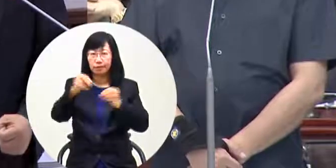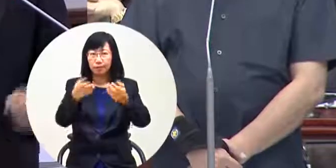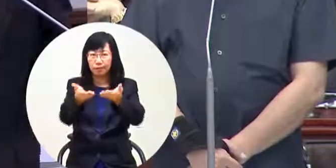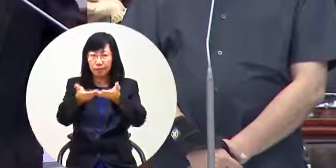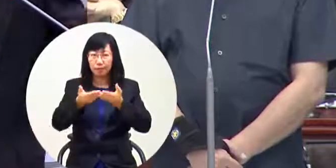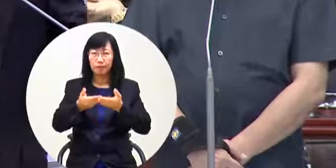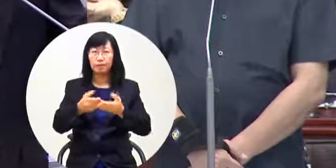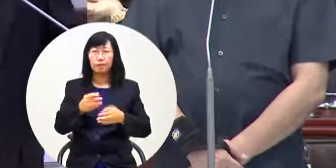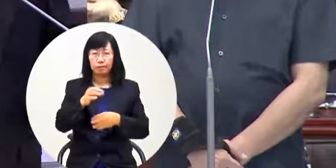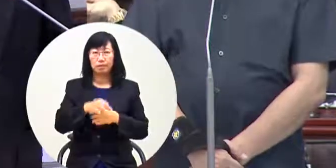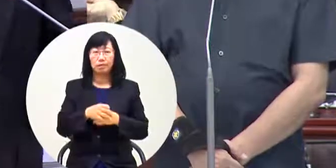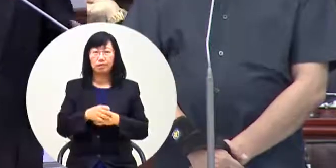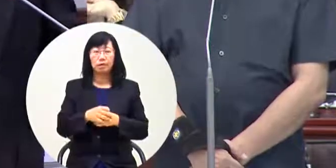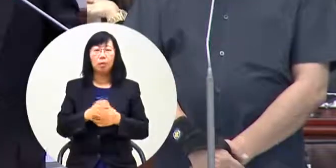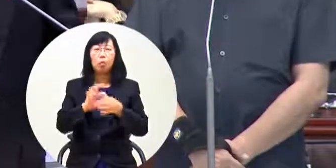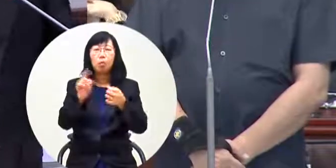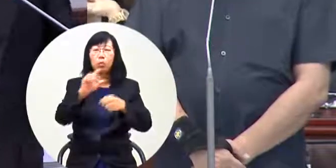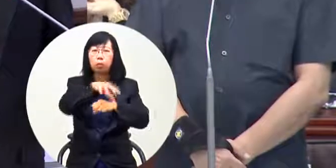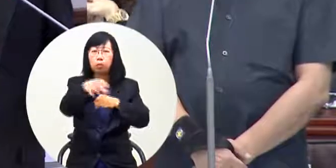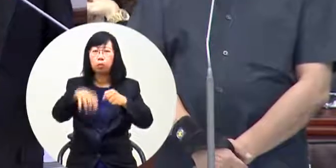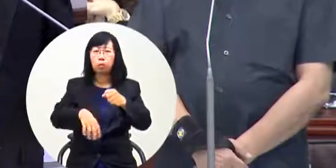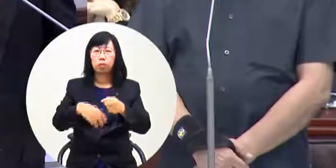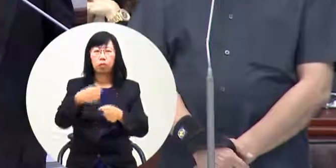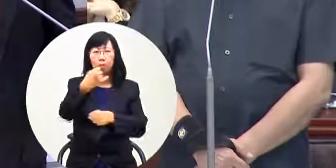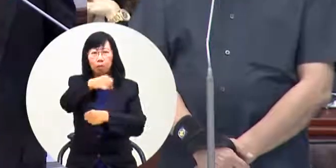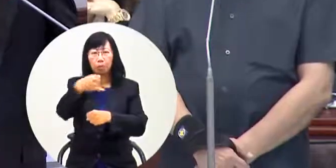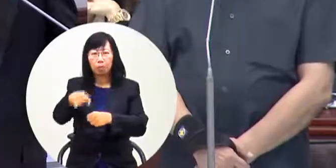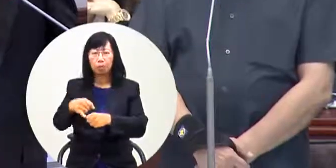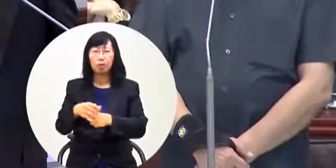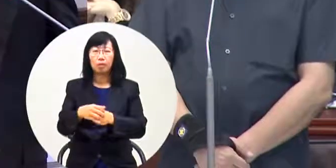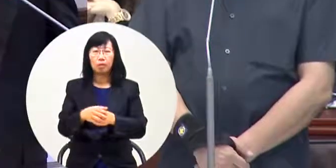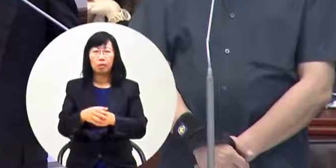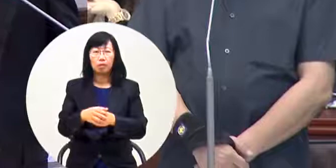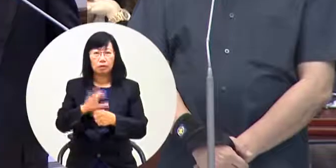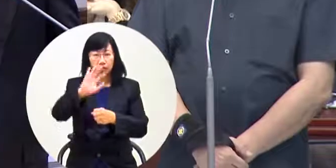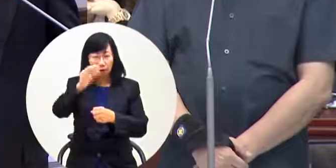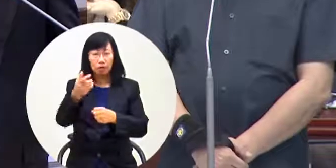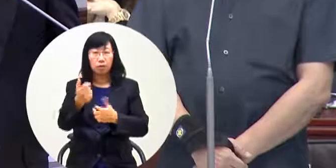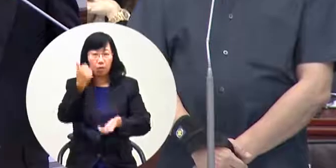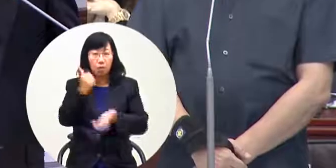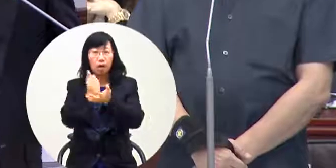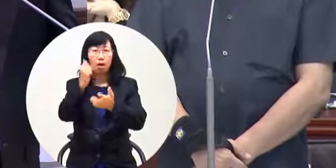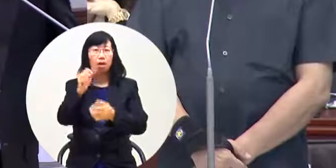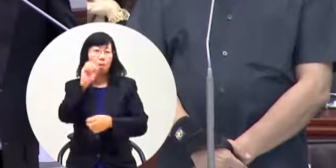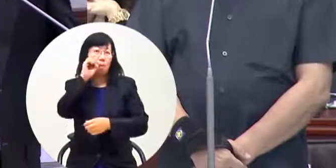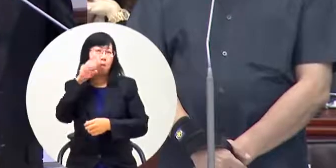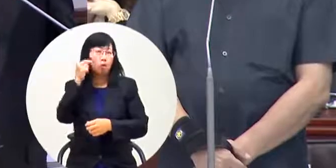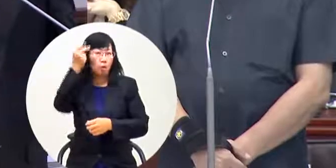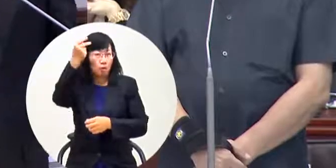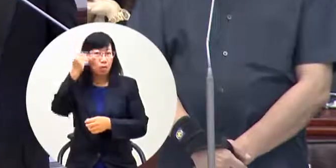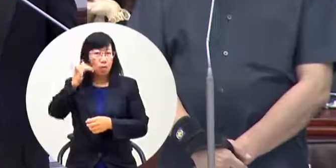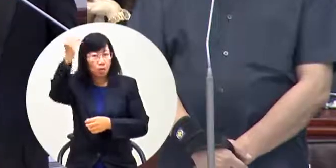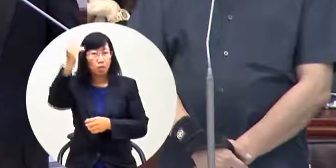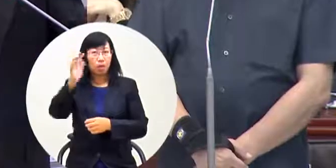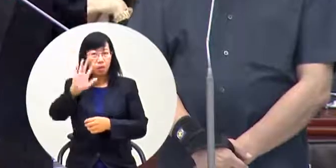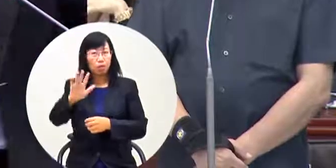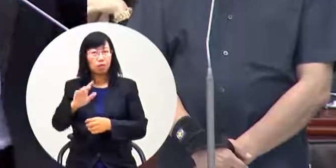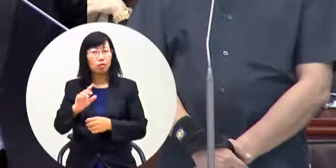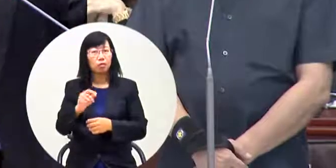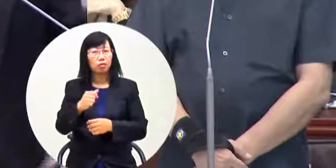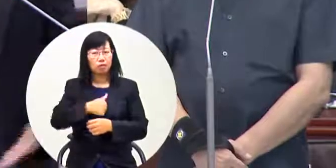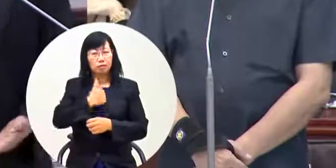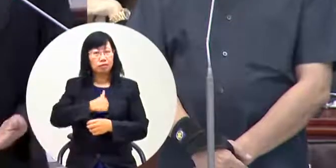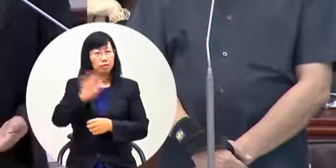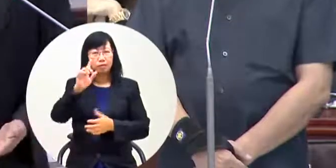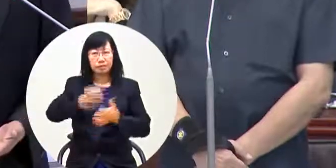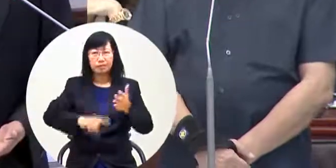啊，咱够有在这么大的光荣感。这是真不简单的代志，哦。那我再继续问你一个问题：你觉得光荣